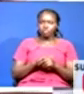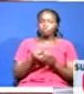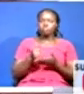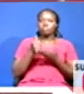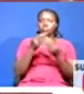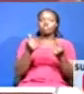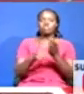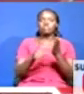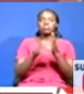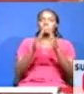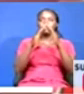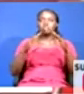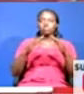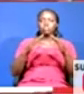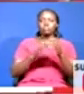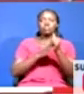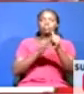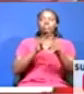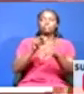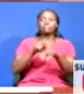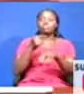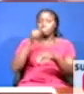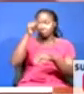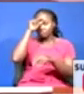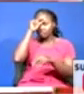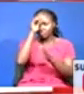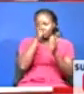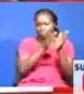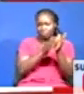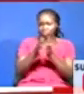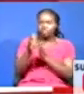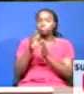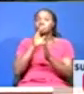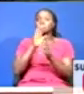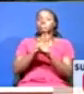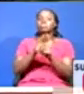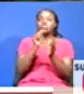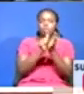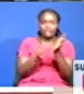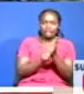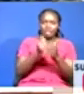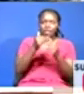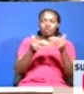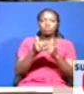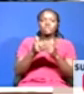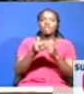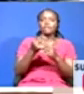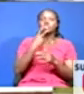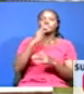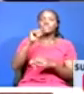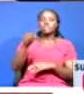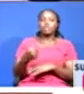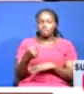nyumba. Kiongozi wa taifa alisema kuwa serikali iko katika harakati za kutimiza ahadi yake ya kujenga nyumba 250,000